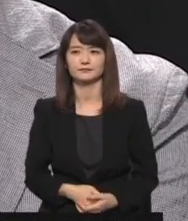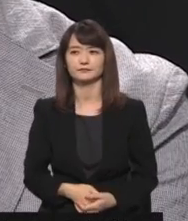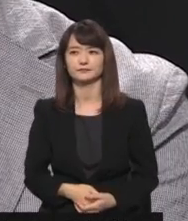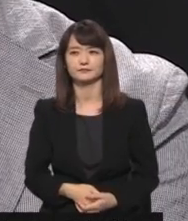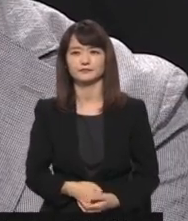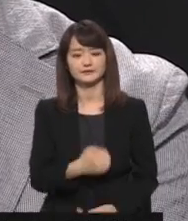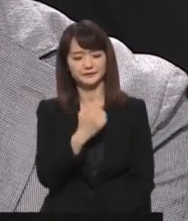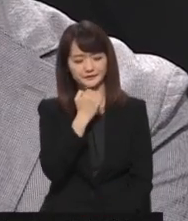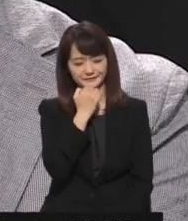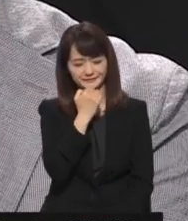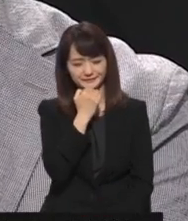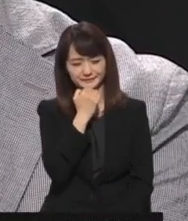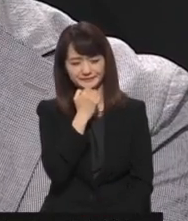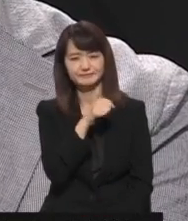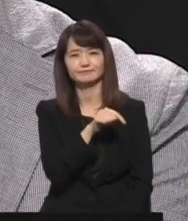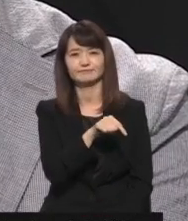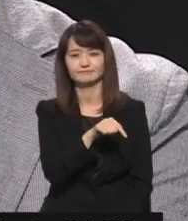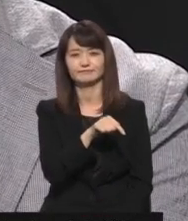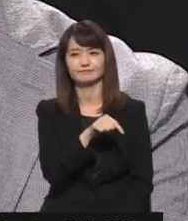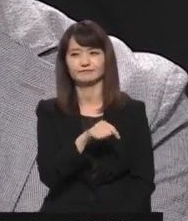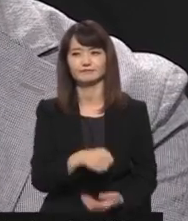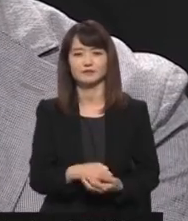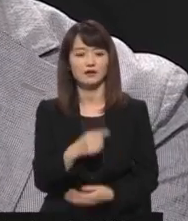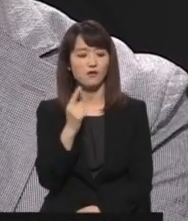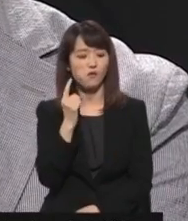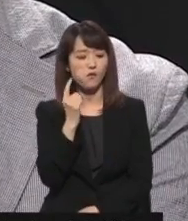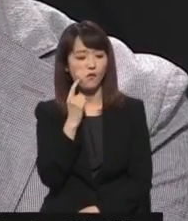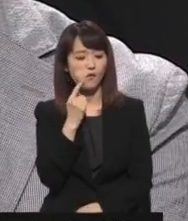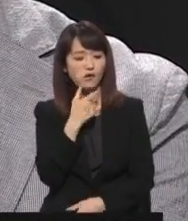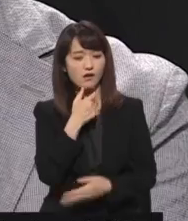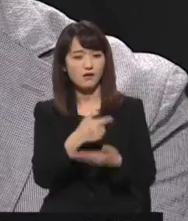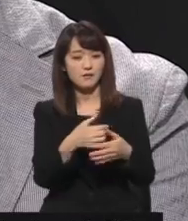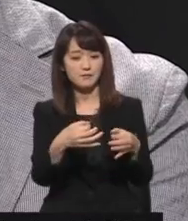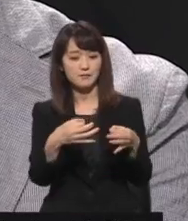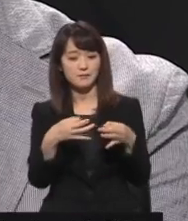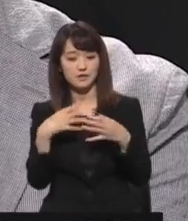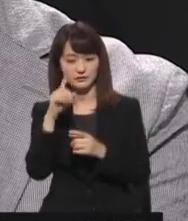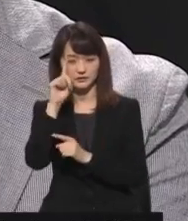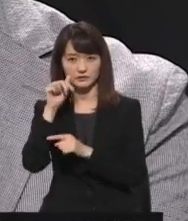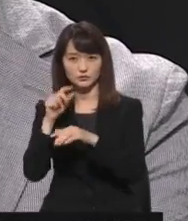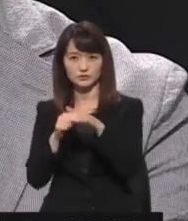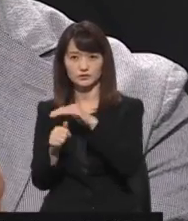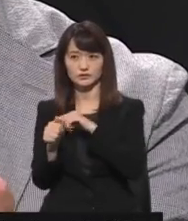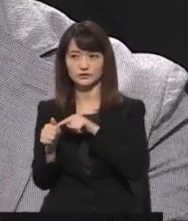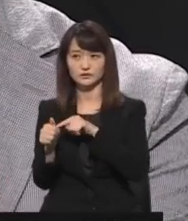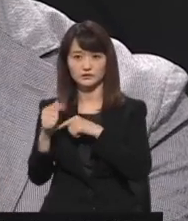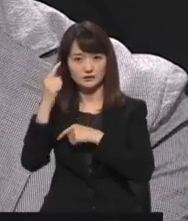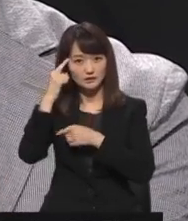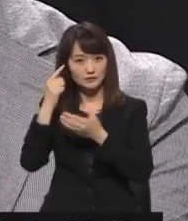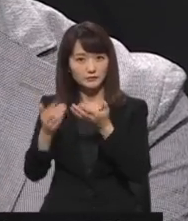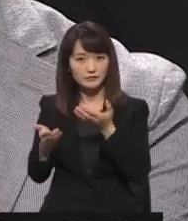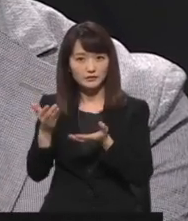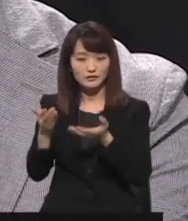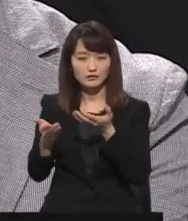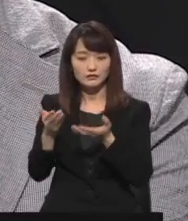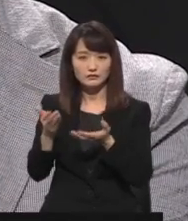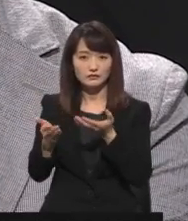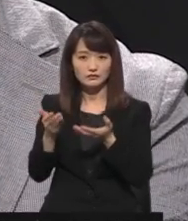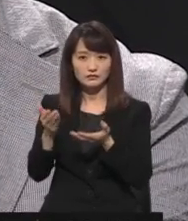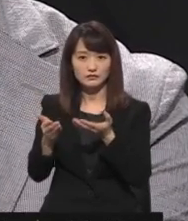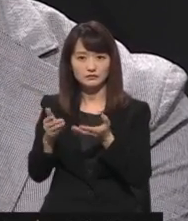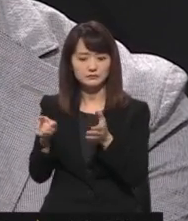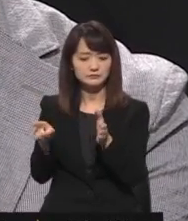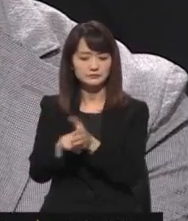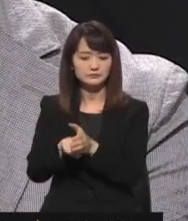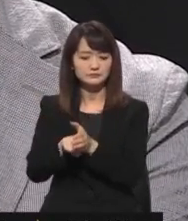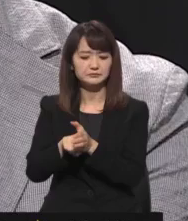좀 히어 화 시켜 가면서 어 그 뻥 의 섞는 이준석 어찌보면 이준석의 판단능력을 굉장히 좀 그 못